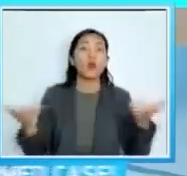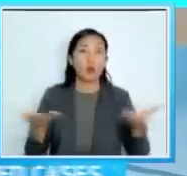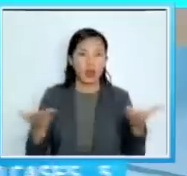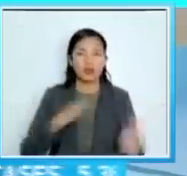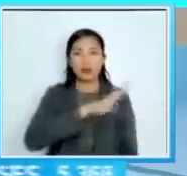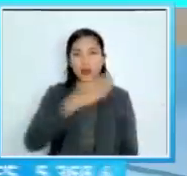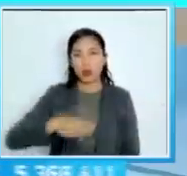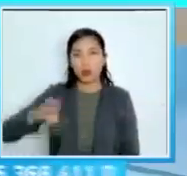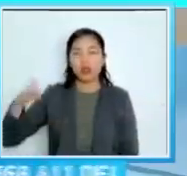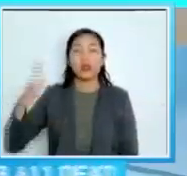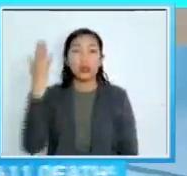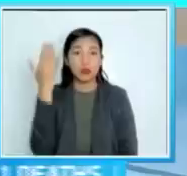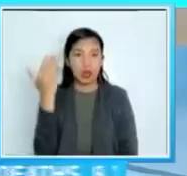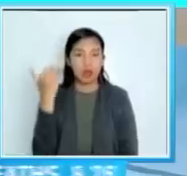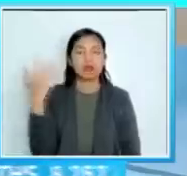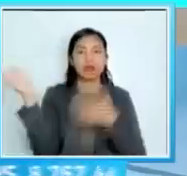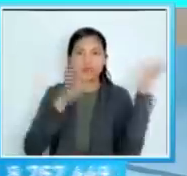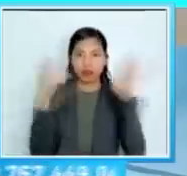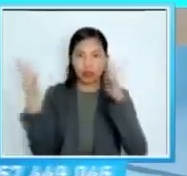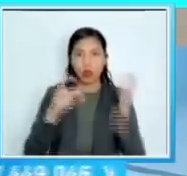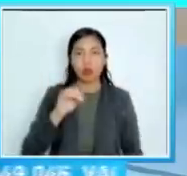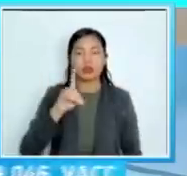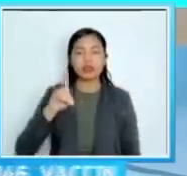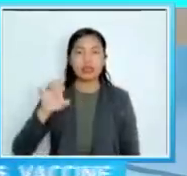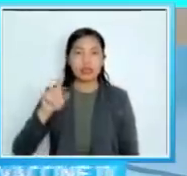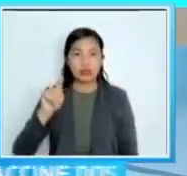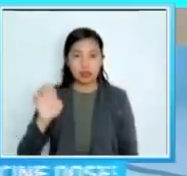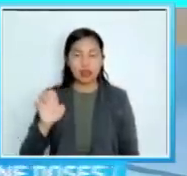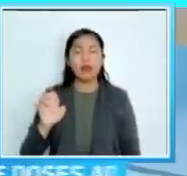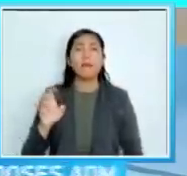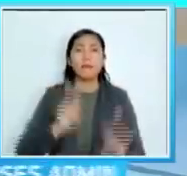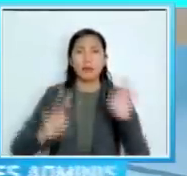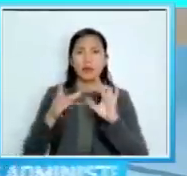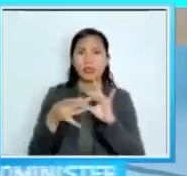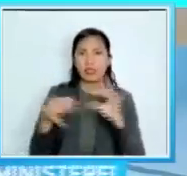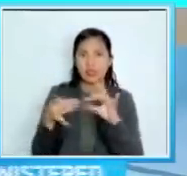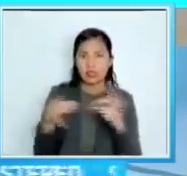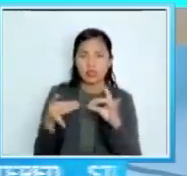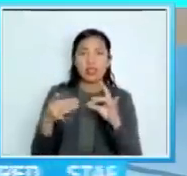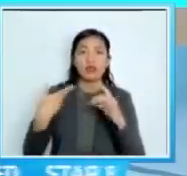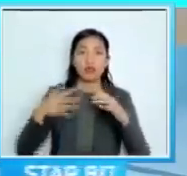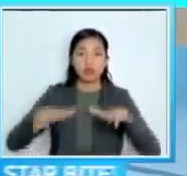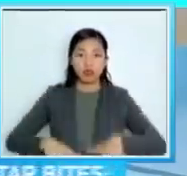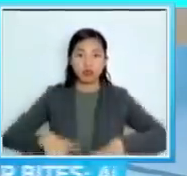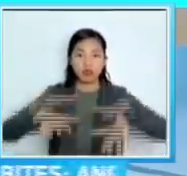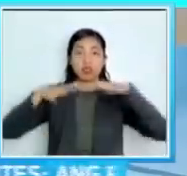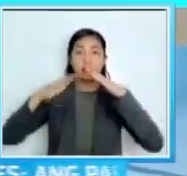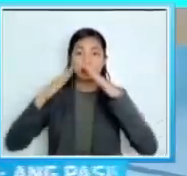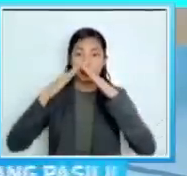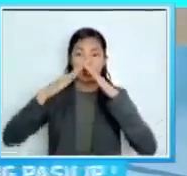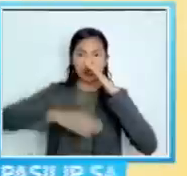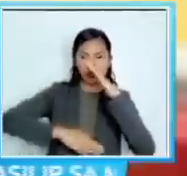Bagyong Odette. Kwento pa ng ilang residente, halos abot bubong ang rumagasang daluyong doon. Balitang hatid ni Ian Cruz.